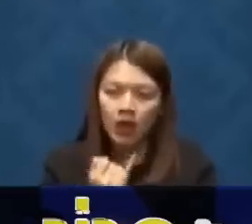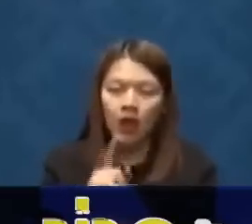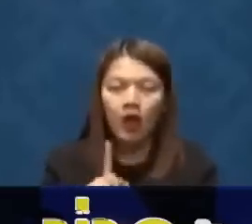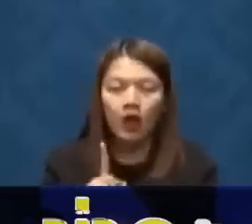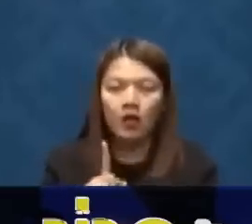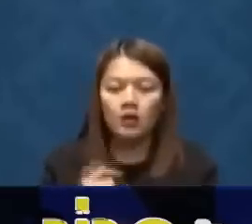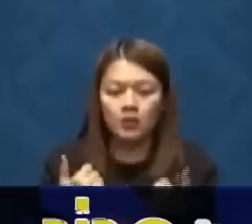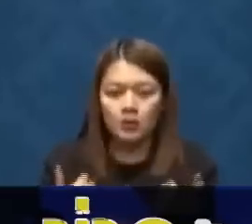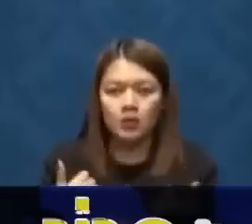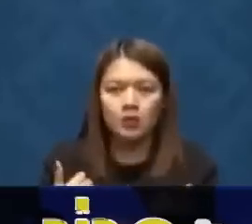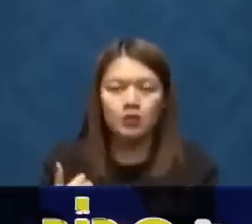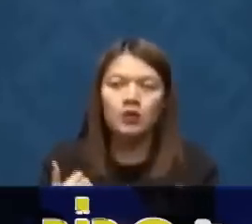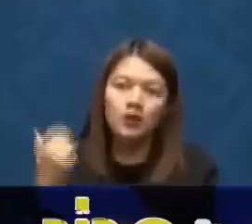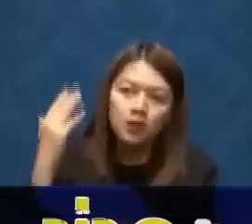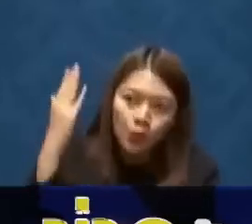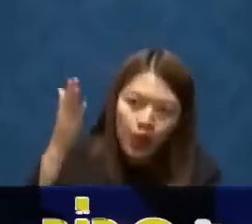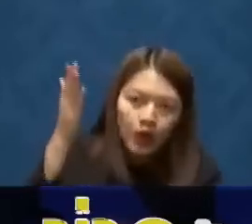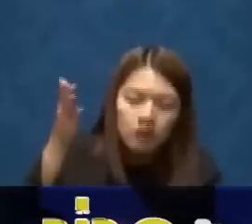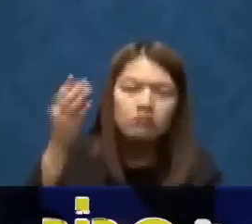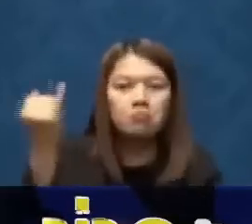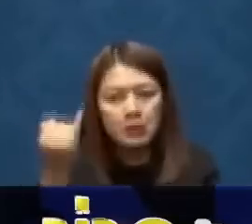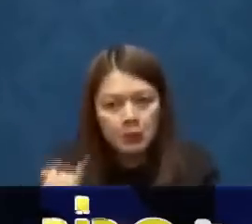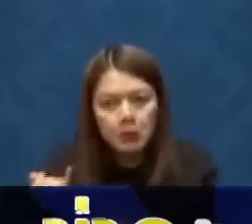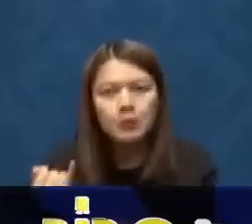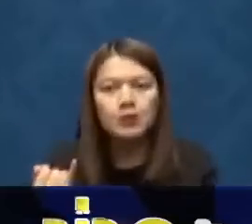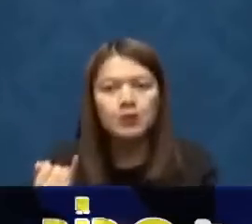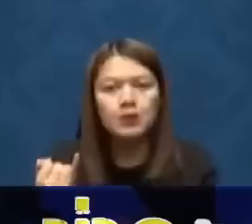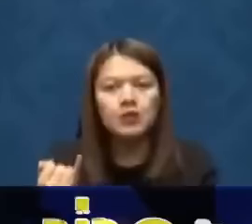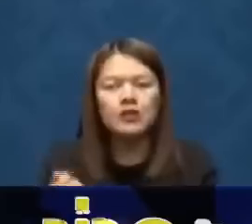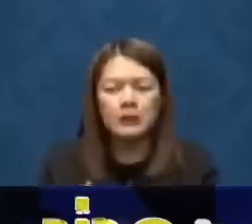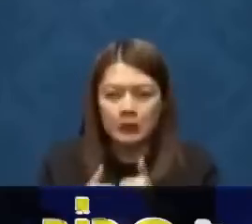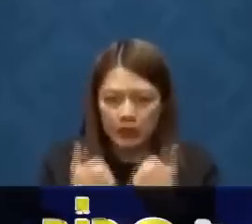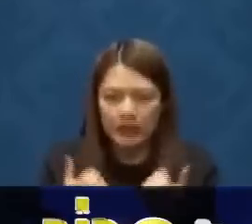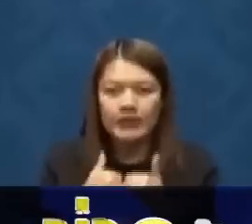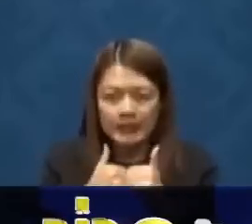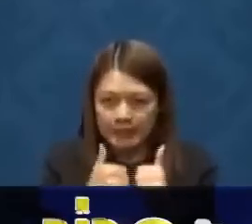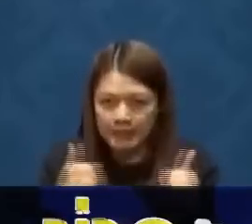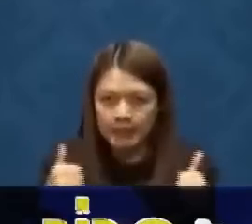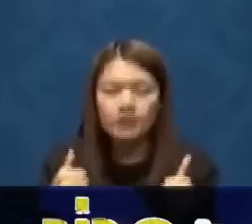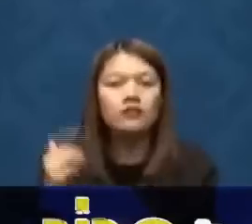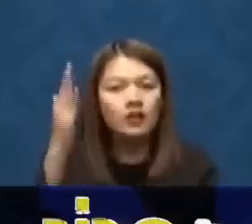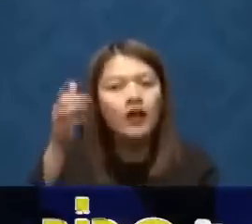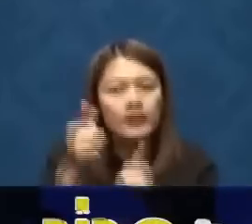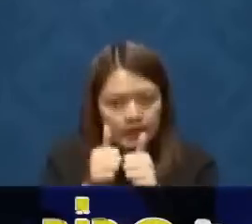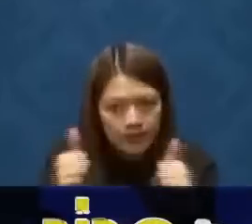นี้วันนั้นเขาต้องไม่ดีอะไรที่ดีวันนี้วันนั้นเ